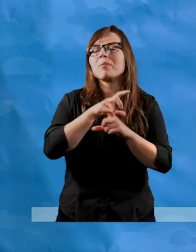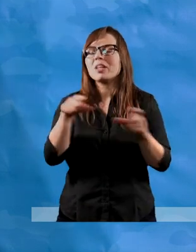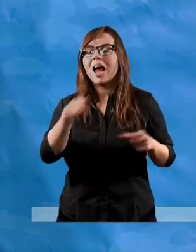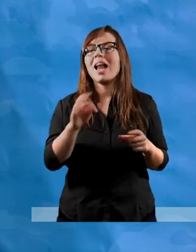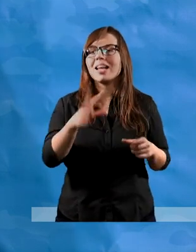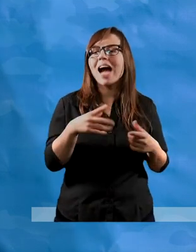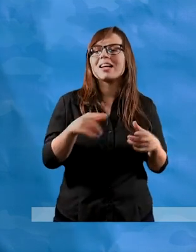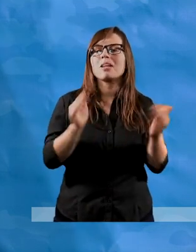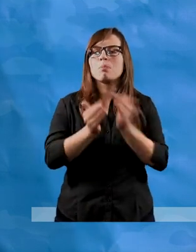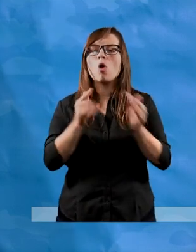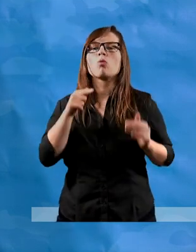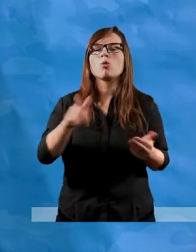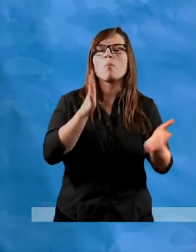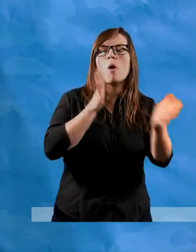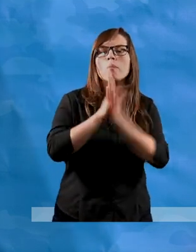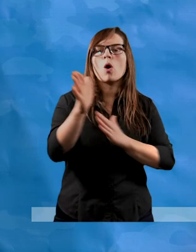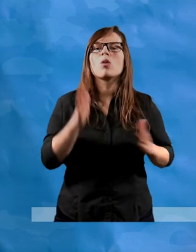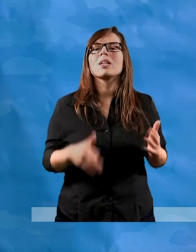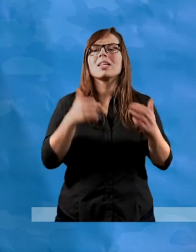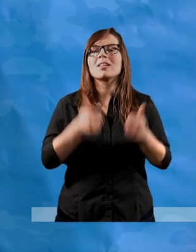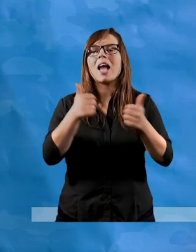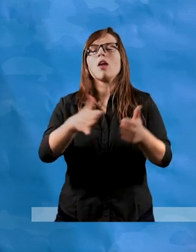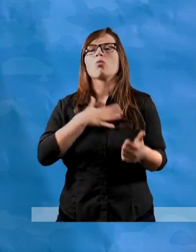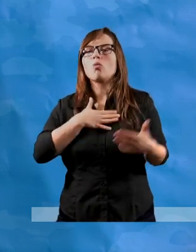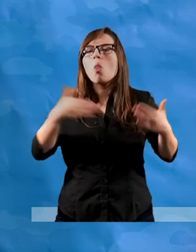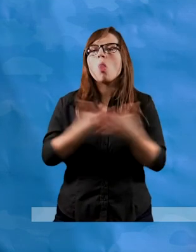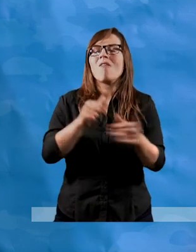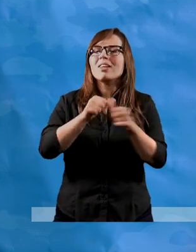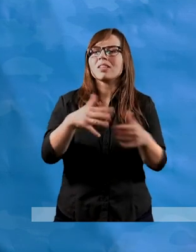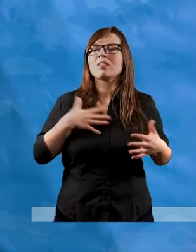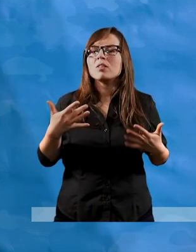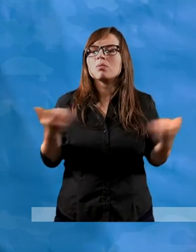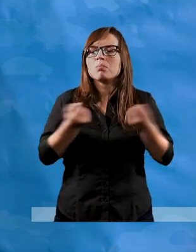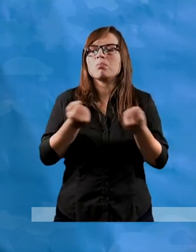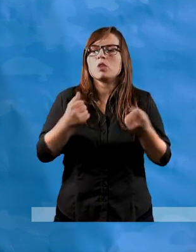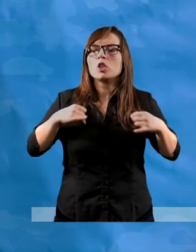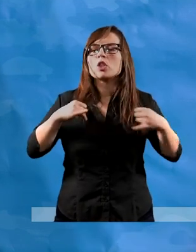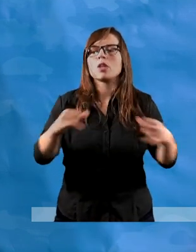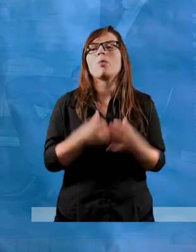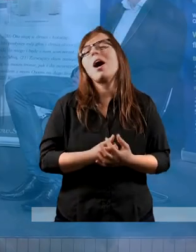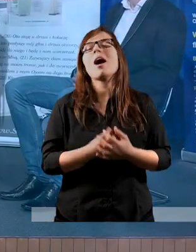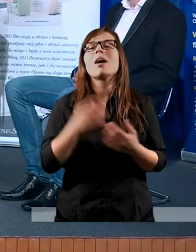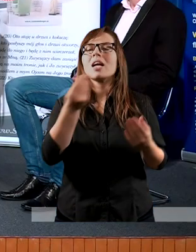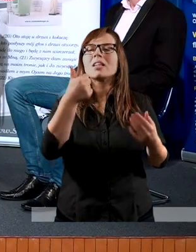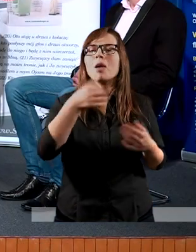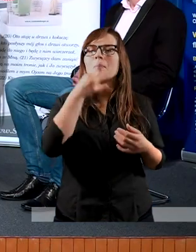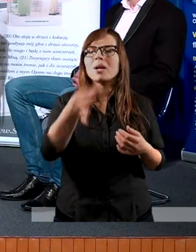taki sposób, to po prostu startuję w nowy tydzień bez sił. No, i no to jeszcze takie... jedno